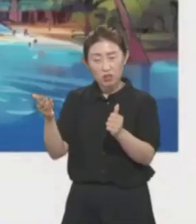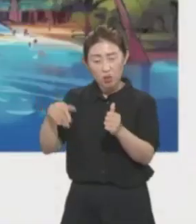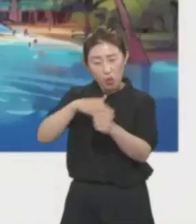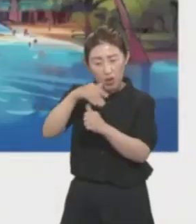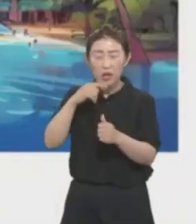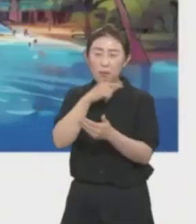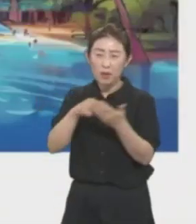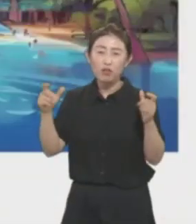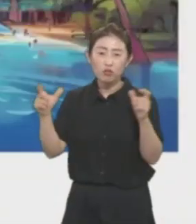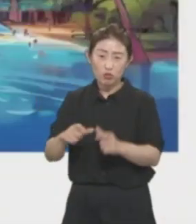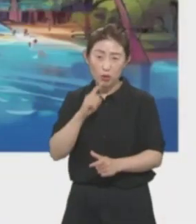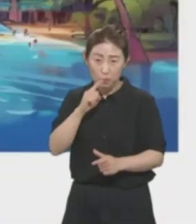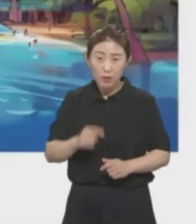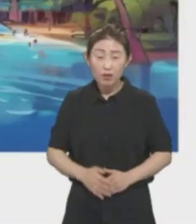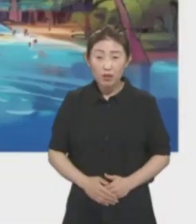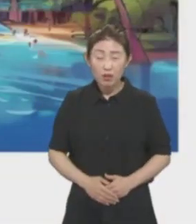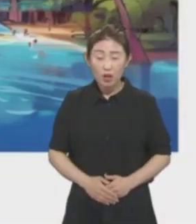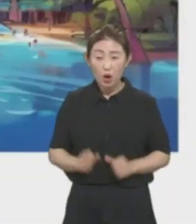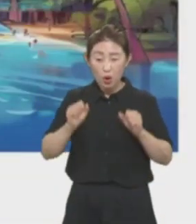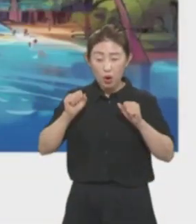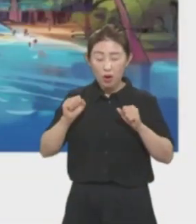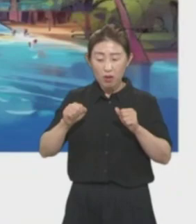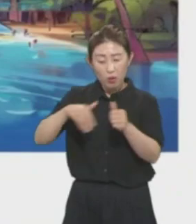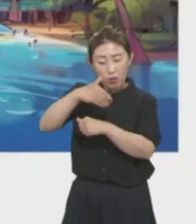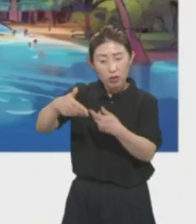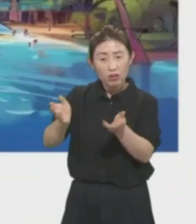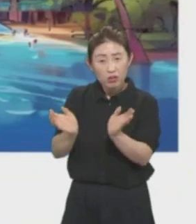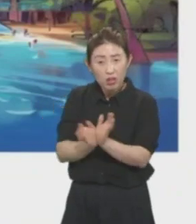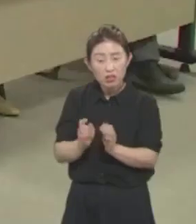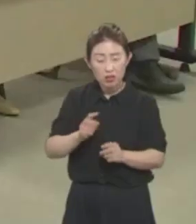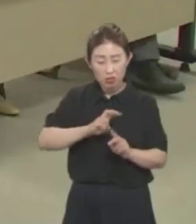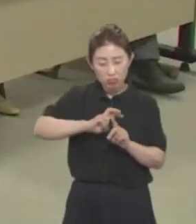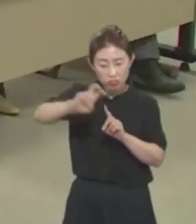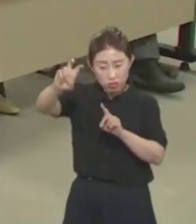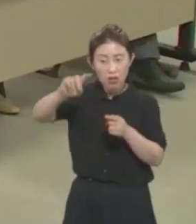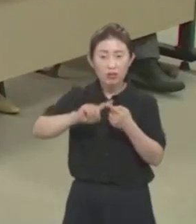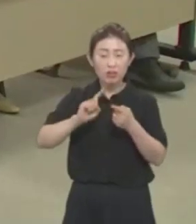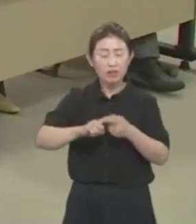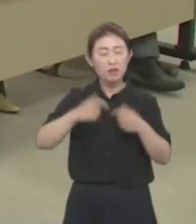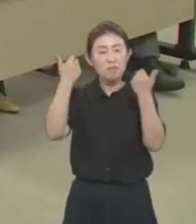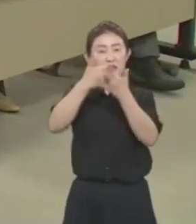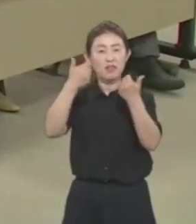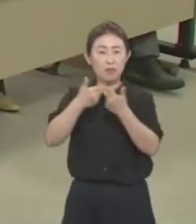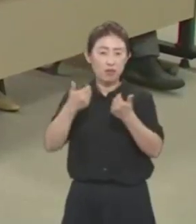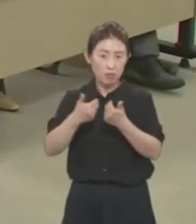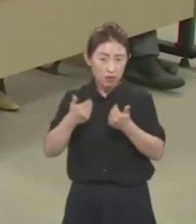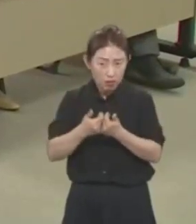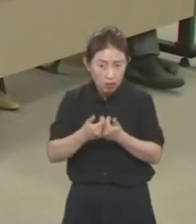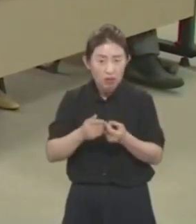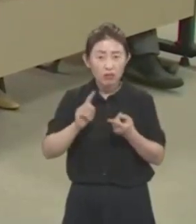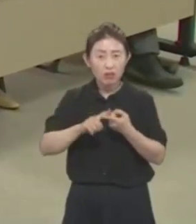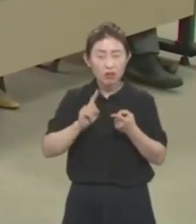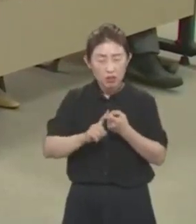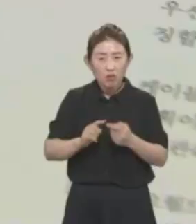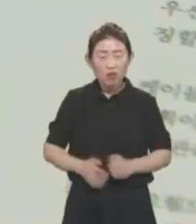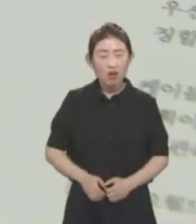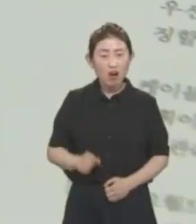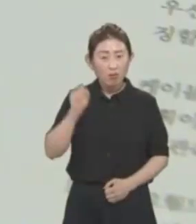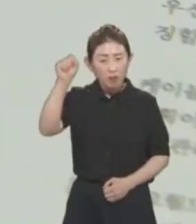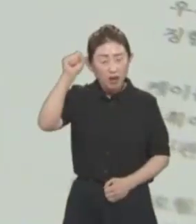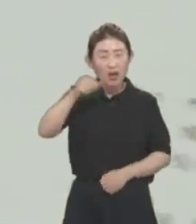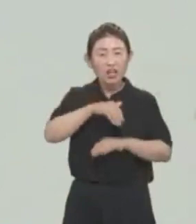환경단체들이 보문산 관광단지 조성에 반대하는 기자회견을 예고하는 등 환경 훼손 우려를 둘러싼